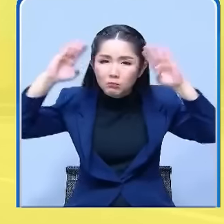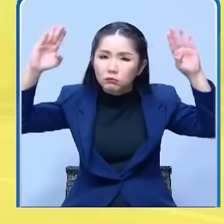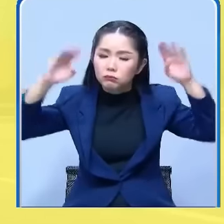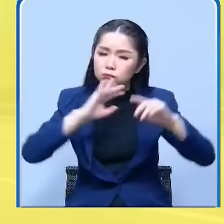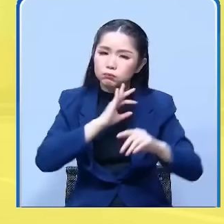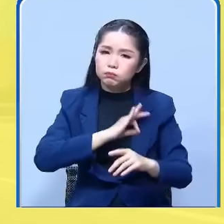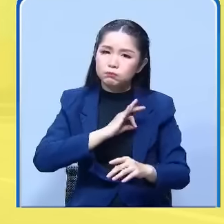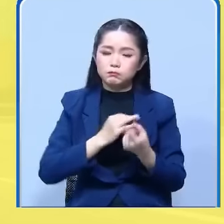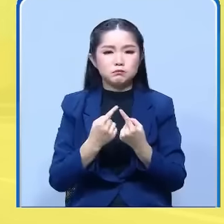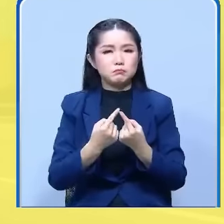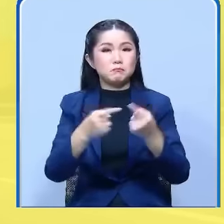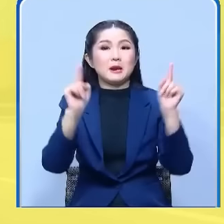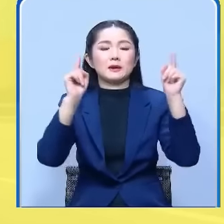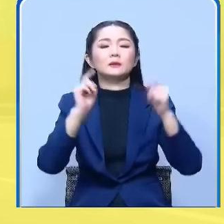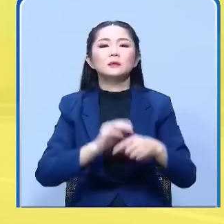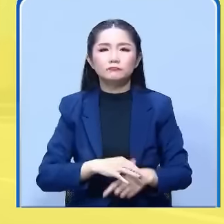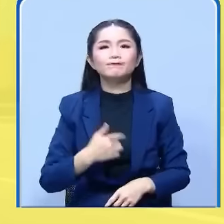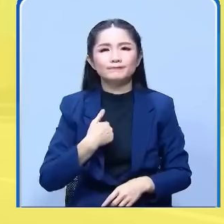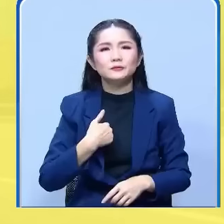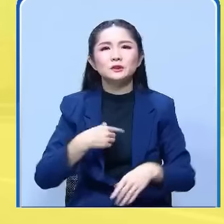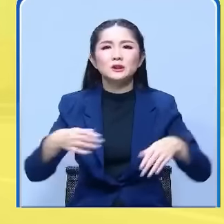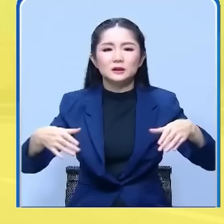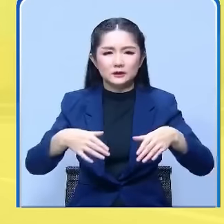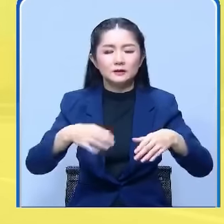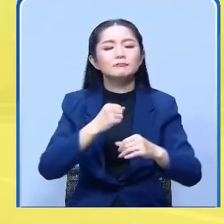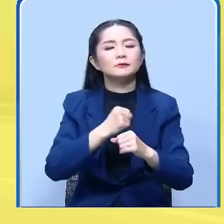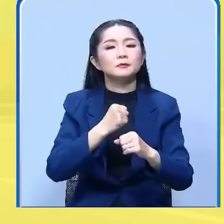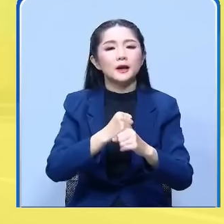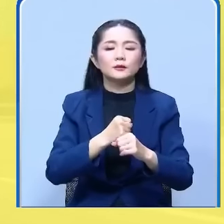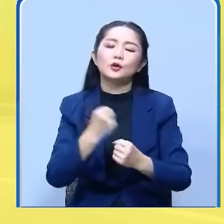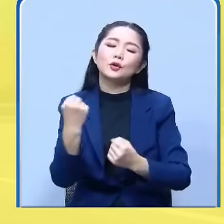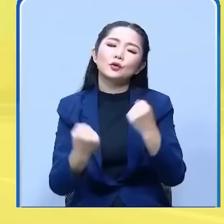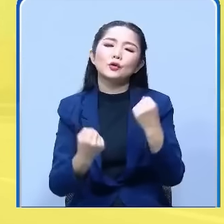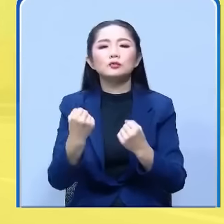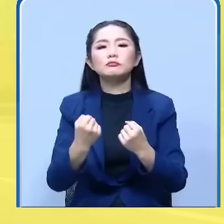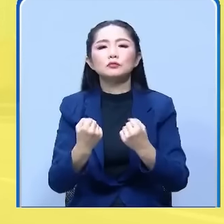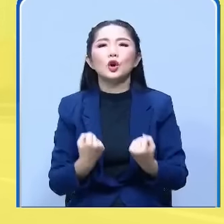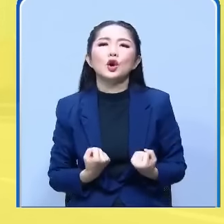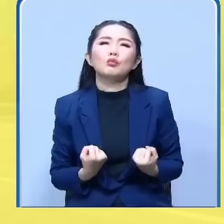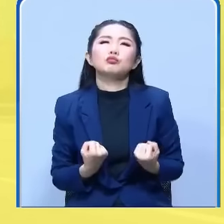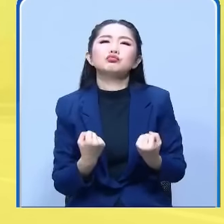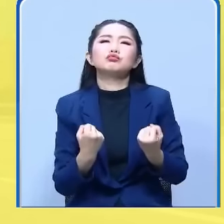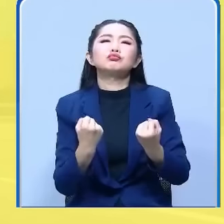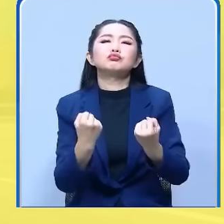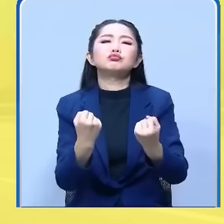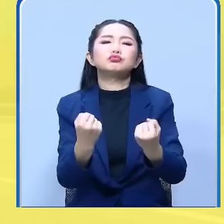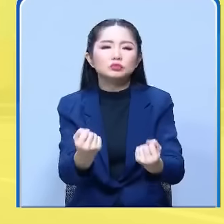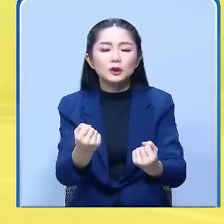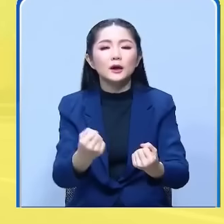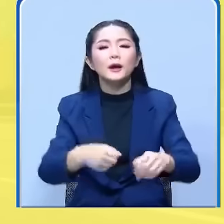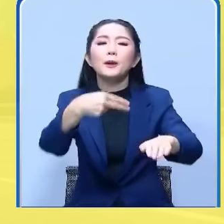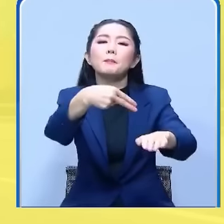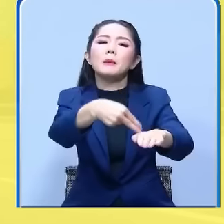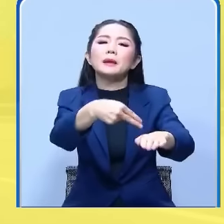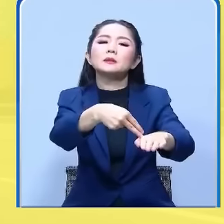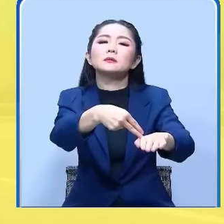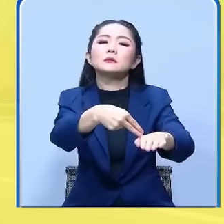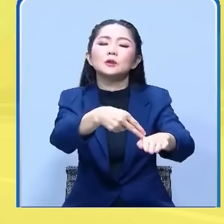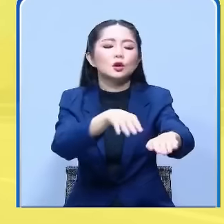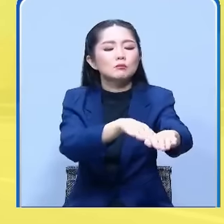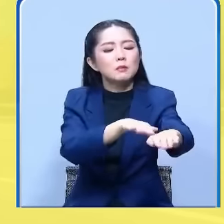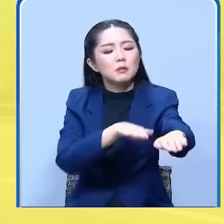ทีมงานไปเติมน้ำมันที่ปั๊มน้ำมันปรากฏว่าเครื่องรถเนี่ยมันรวนพร้อมกันเลย5คัน